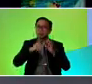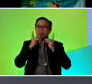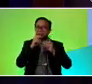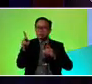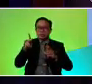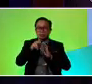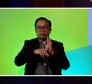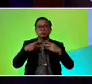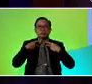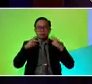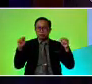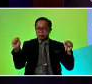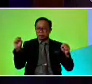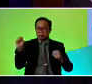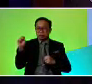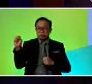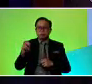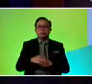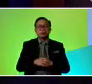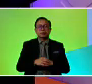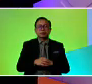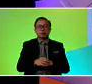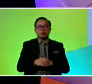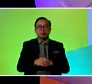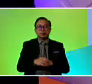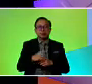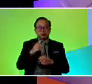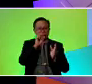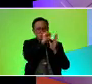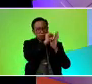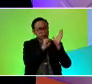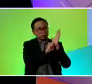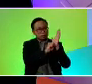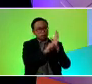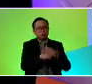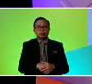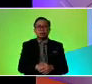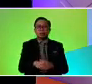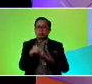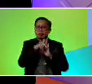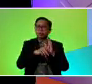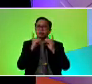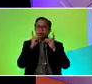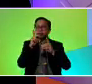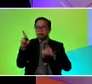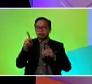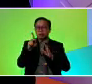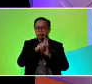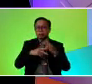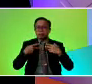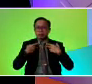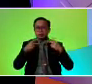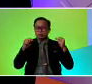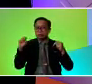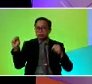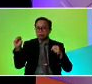oke Hari ini kita akan mempelajari mata pelajaran pendidikan kesehatan di bawah